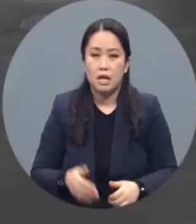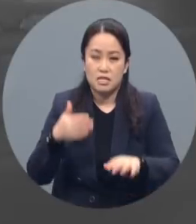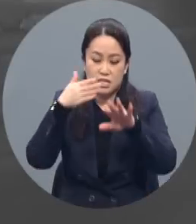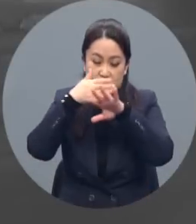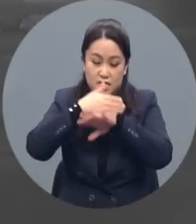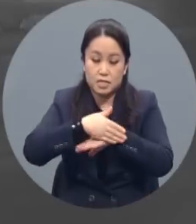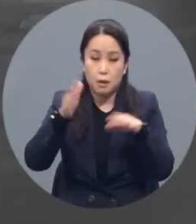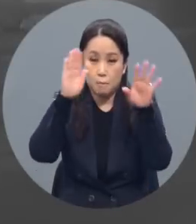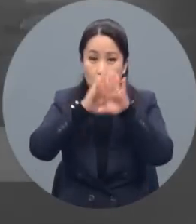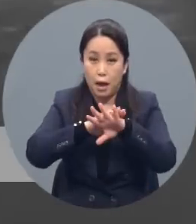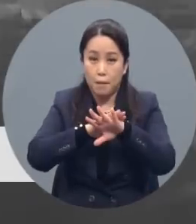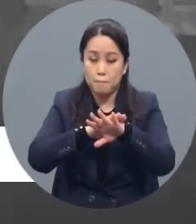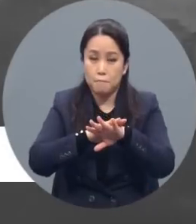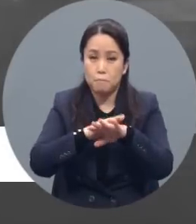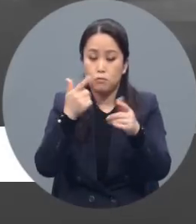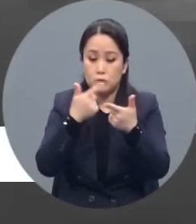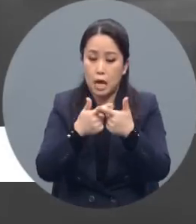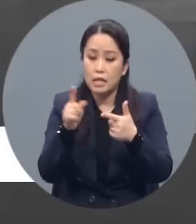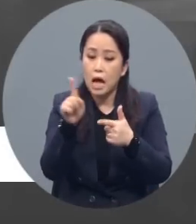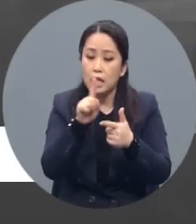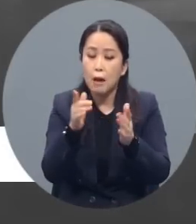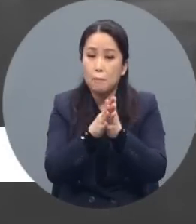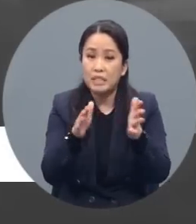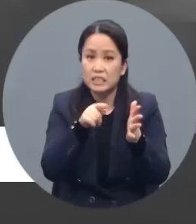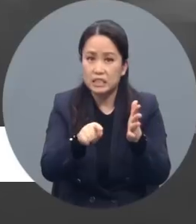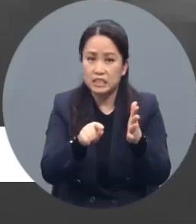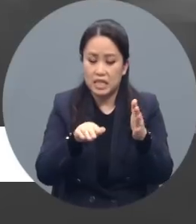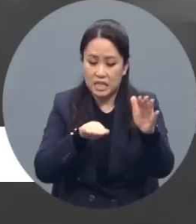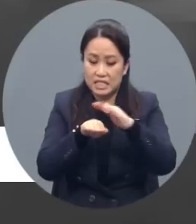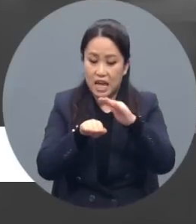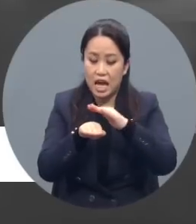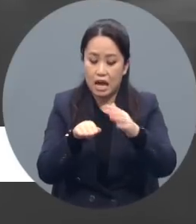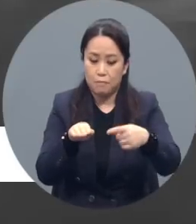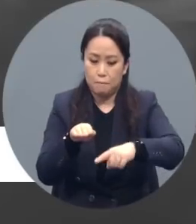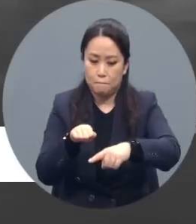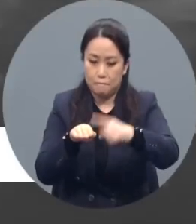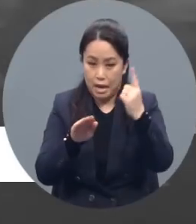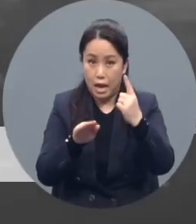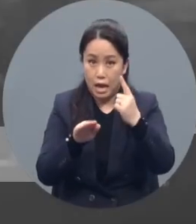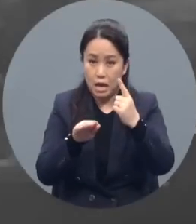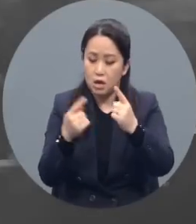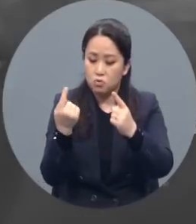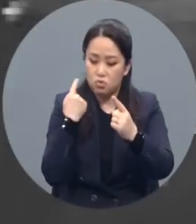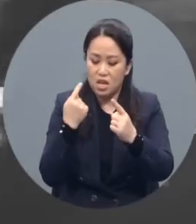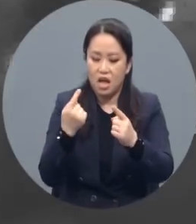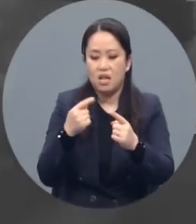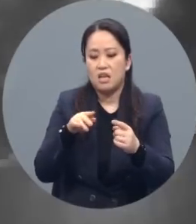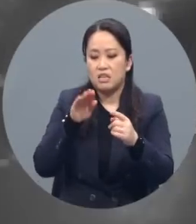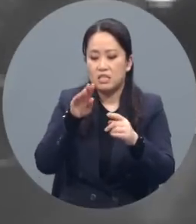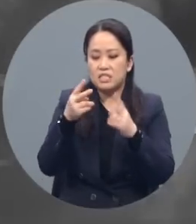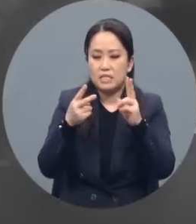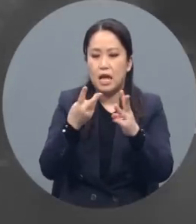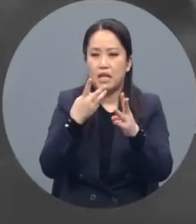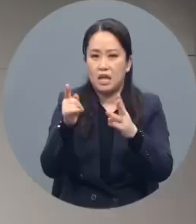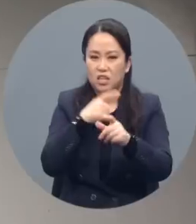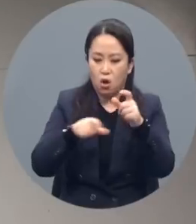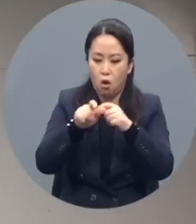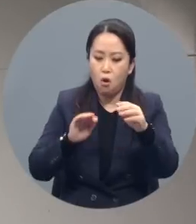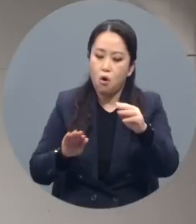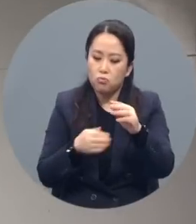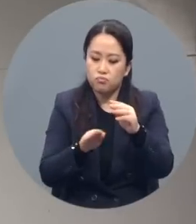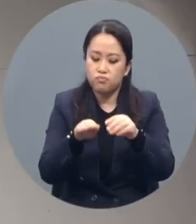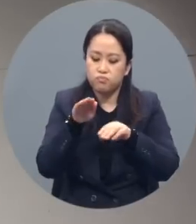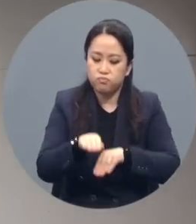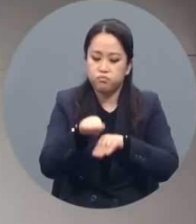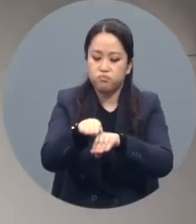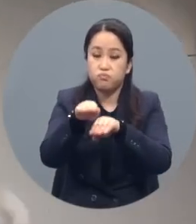늦은 밤 부산의 한 아파트. 차량이 진입하자 차단기가 올라가고 뒤이어 세대가 꼬리를 물고 들어갑니다.